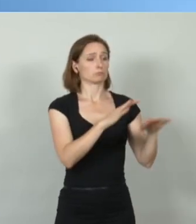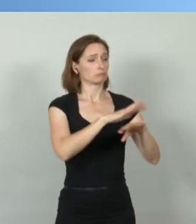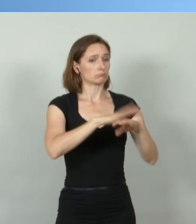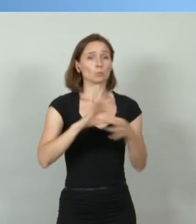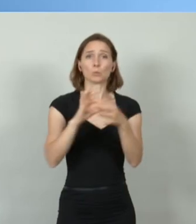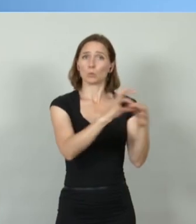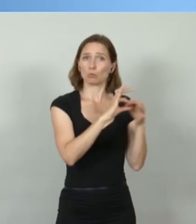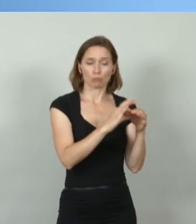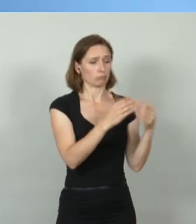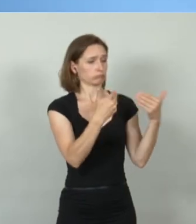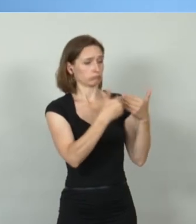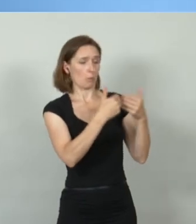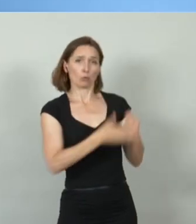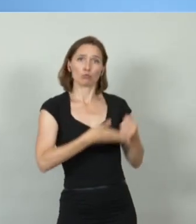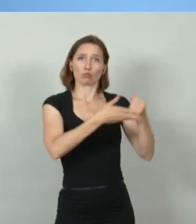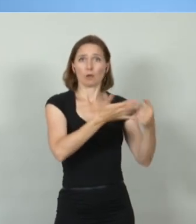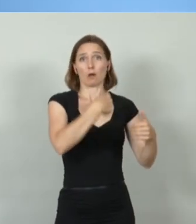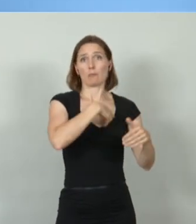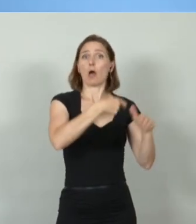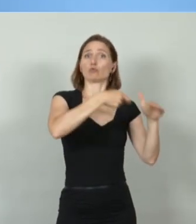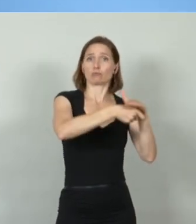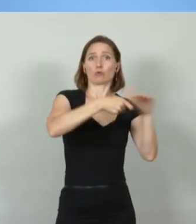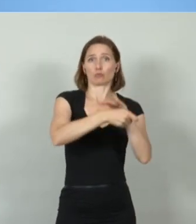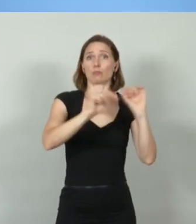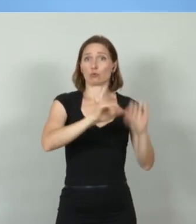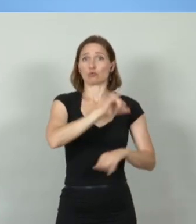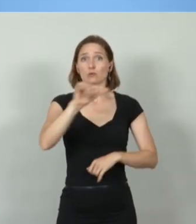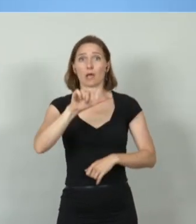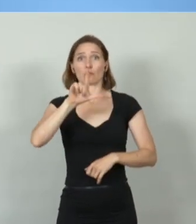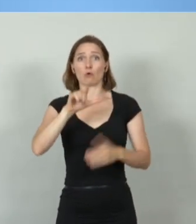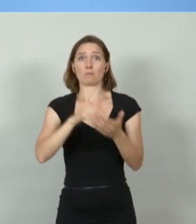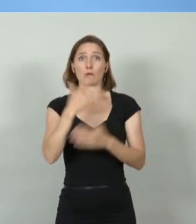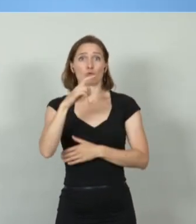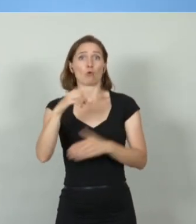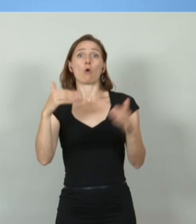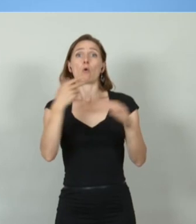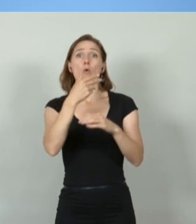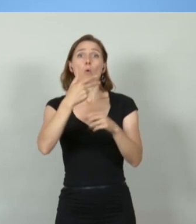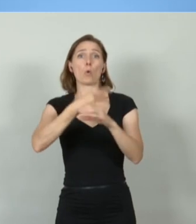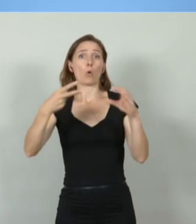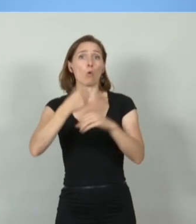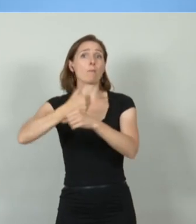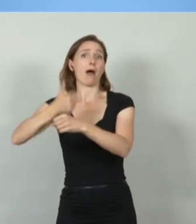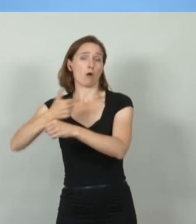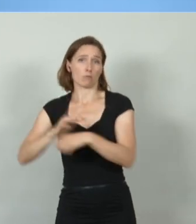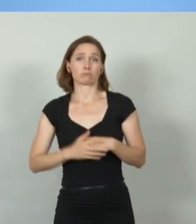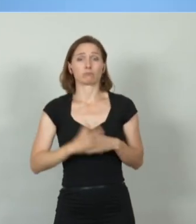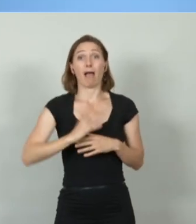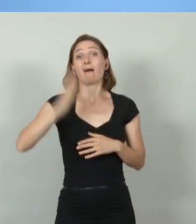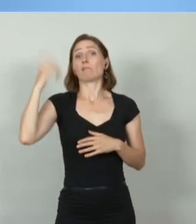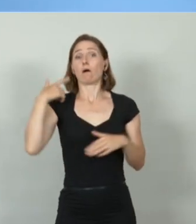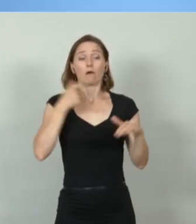au travers de subventions qui peuvent aller désormais jusqu'à 1200 euros par an quand jusqu'à lors la ville financée à hauteur de 500 euros